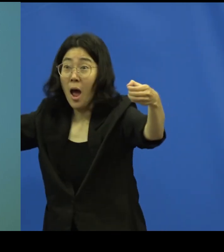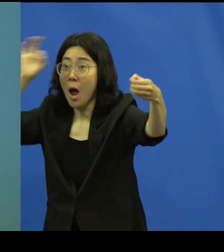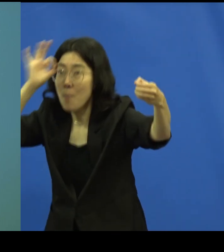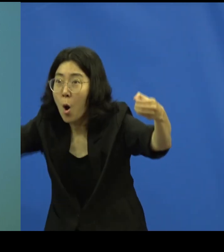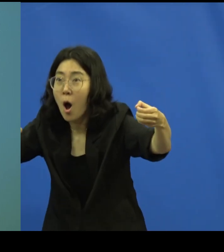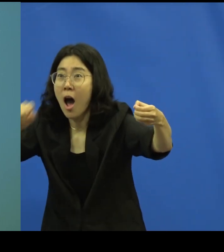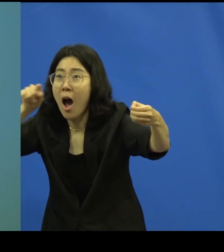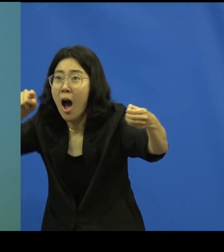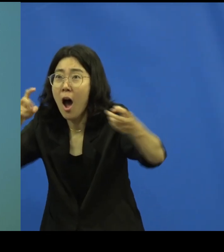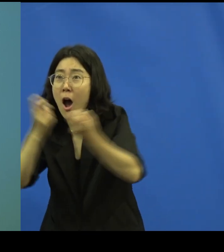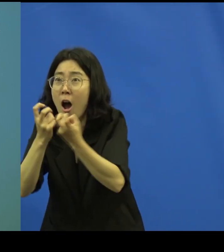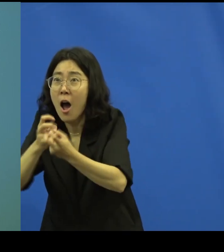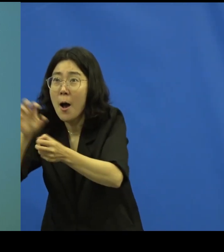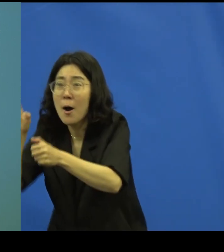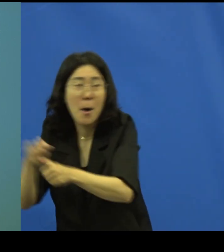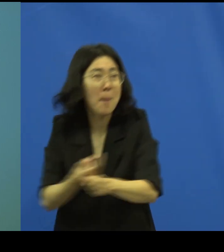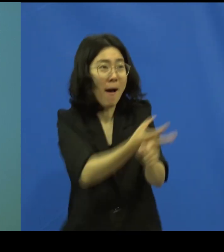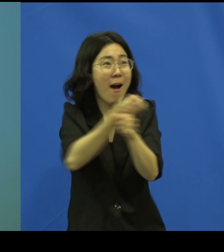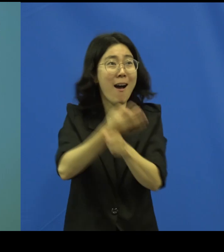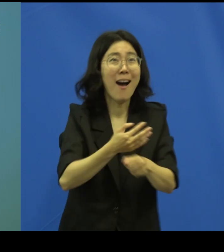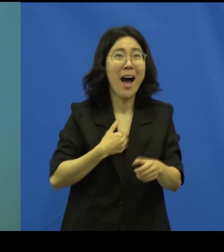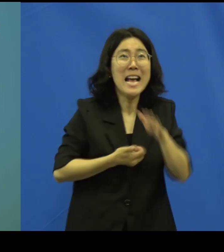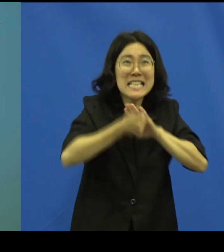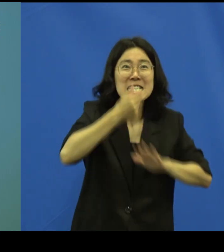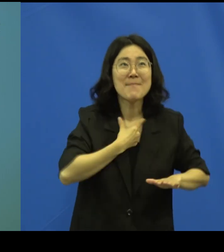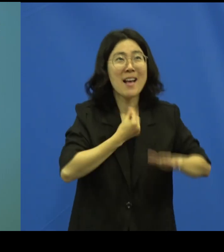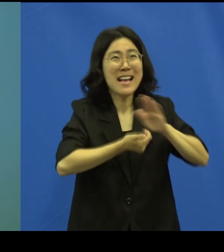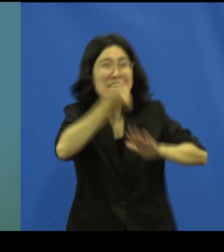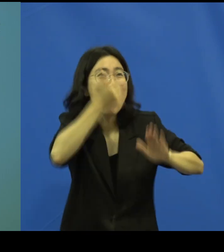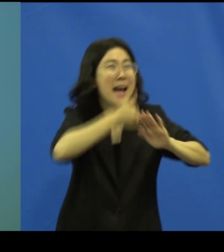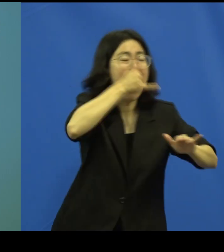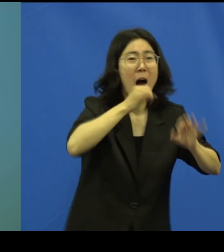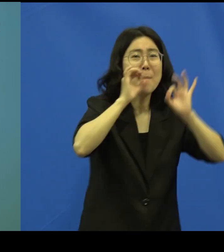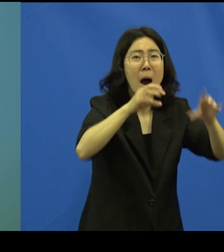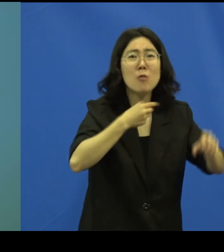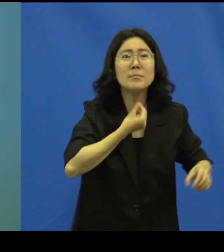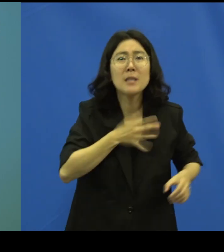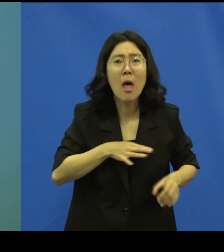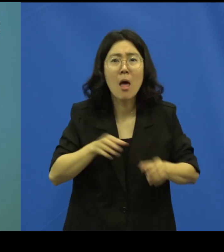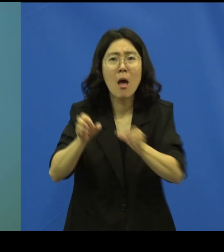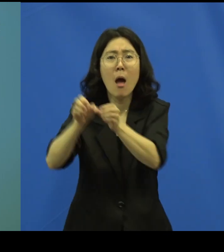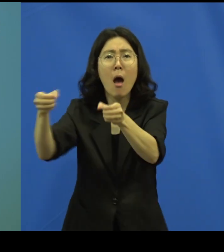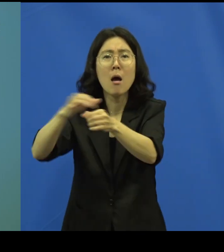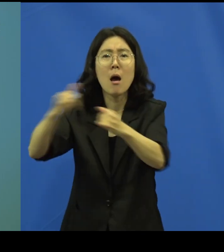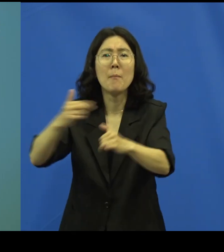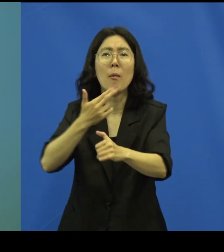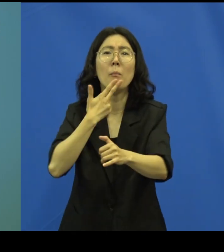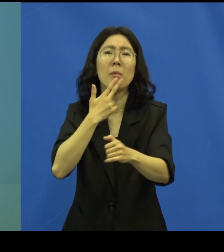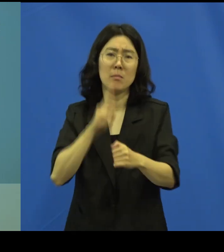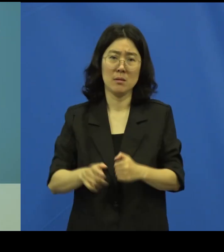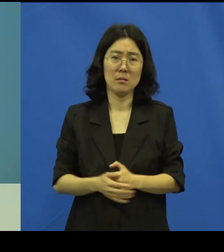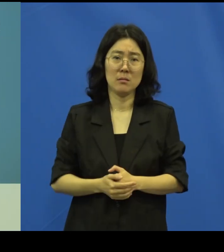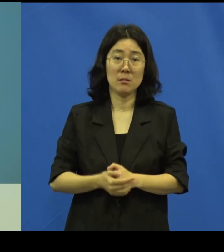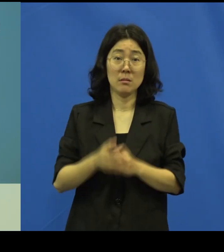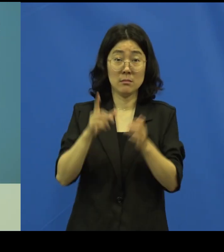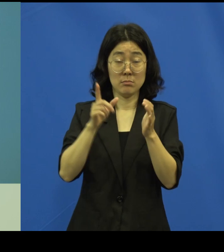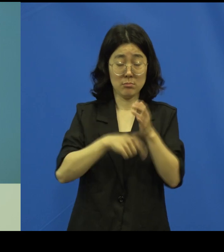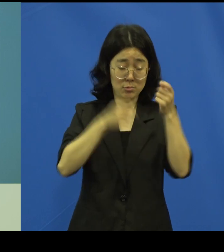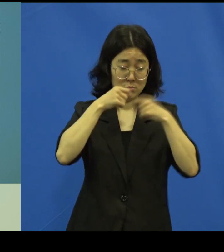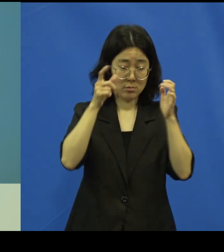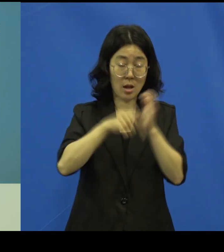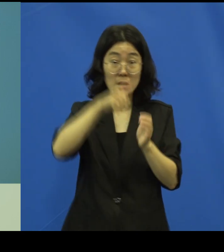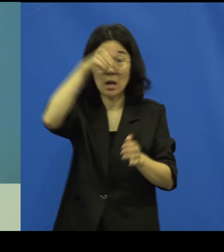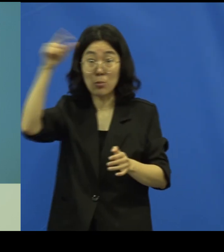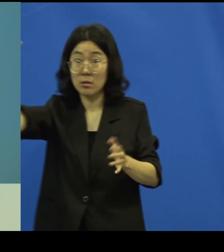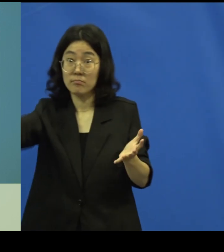이것을 알려고 싶은데 펼 자가 없다는 것입니다. 자, 그때 5절에 보니까 장로 중에 한 사람이 내게 말하되